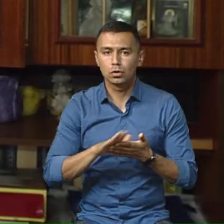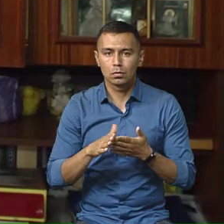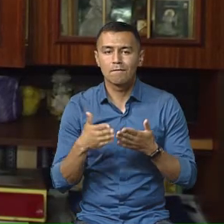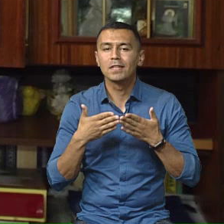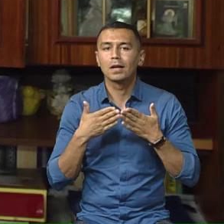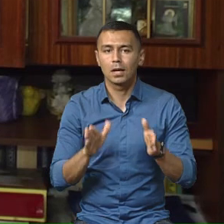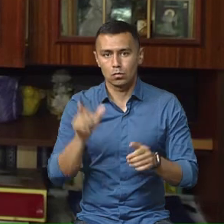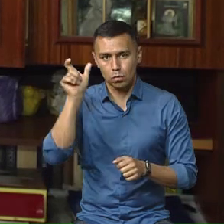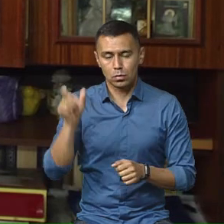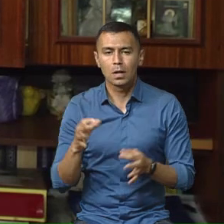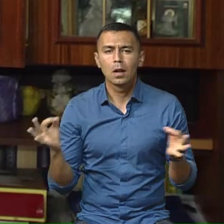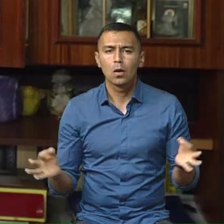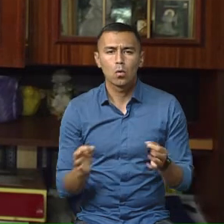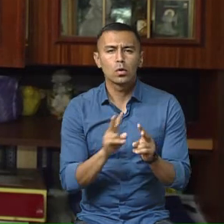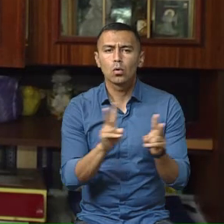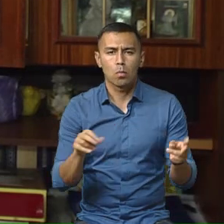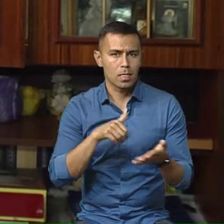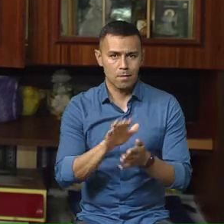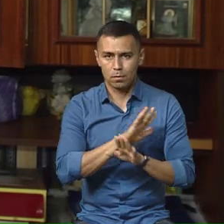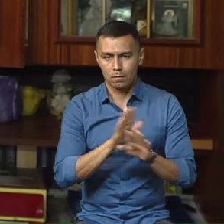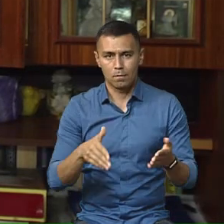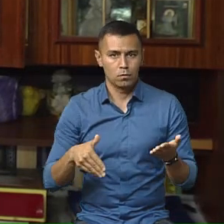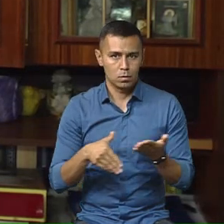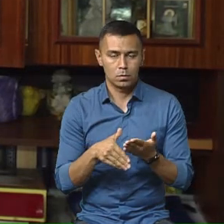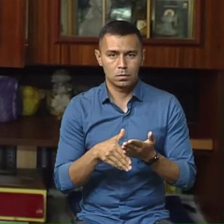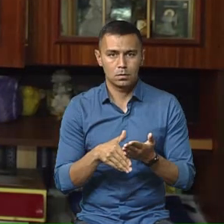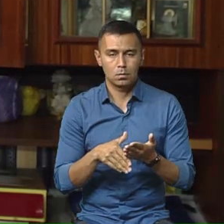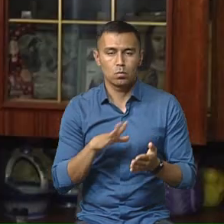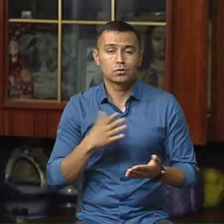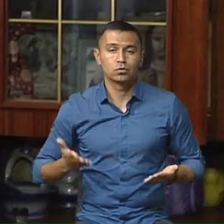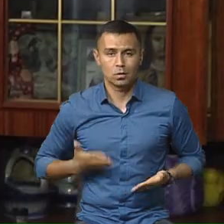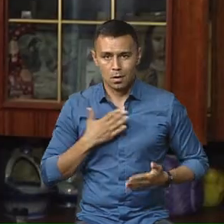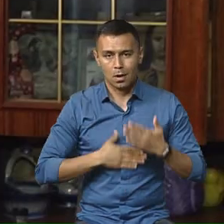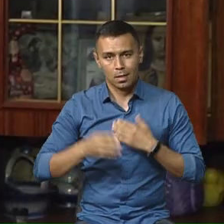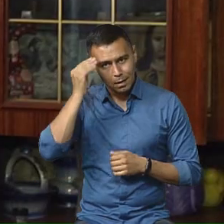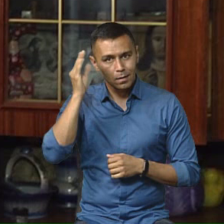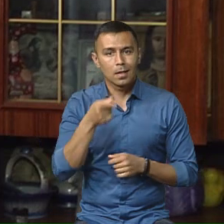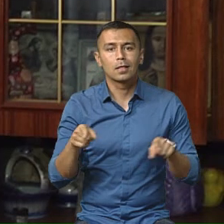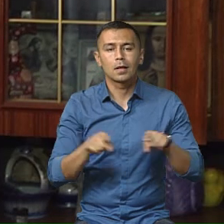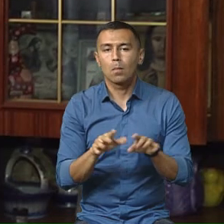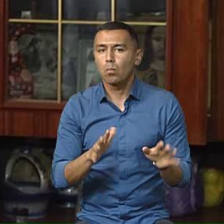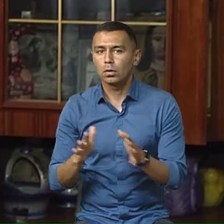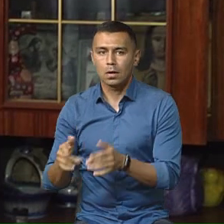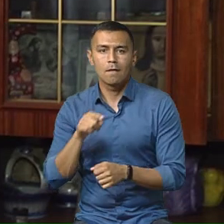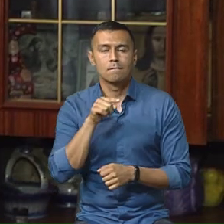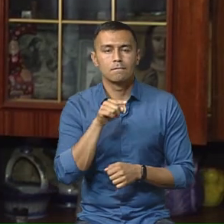відкритою людиною, ніколи нікому не відмовляв допомозі, був життєрадісним. Незважаючи на такі події,